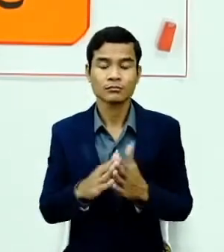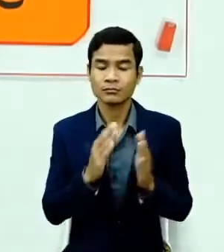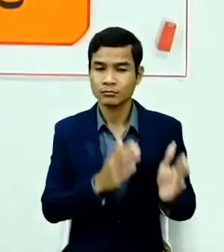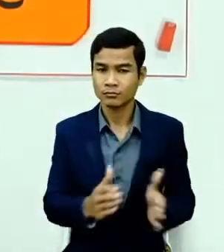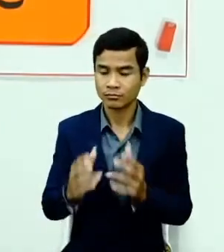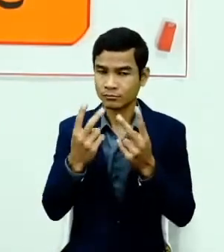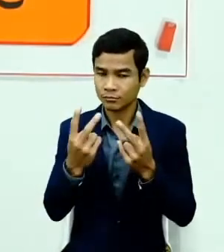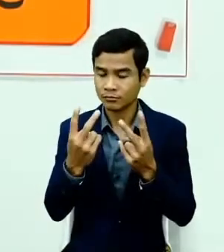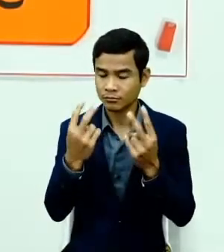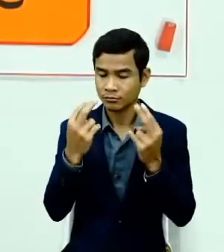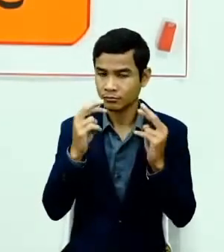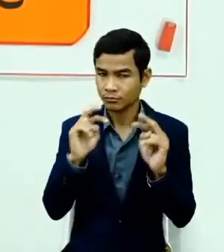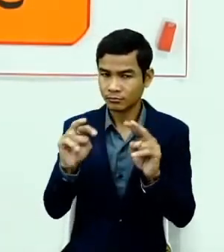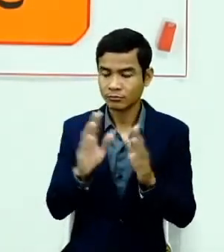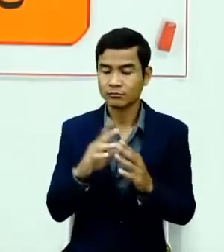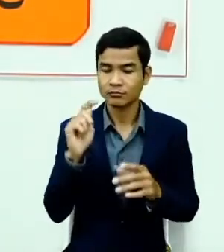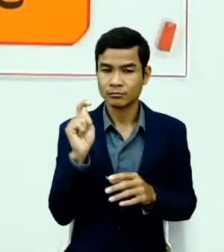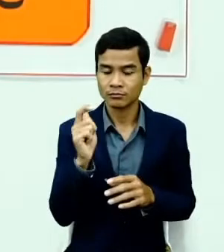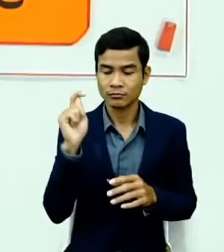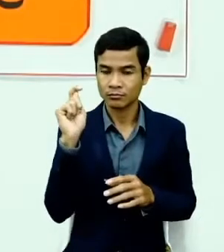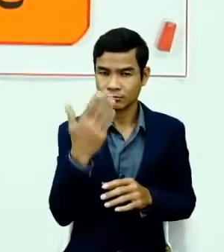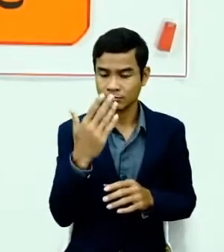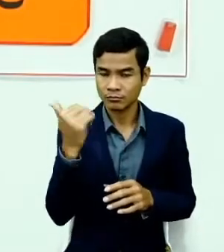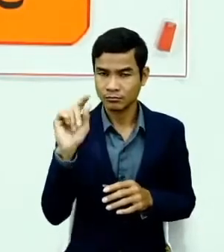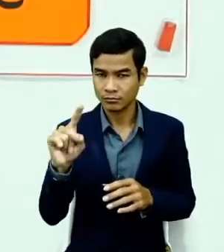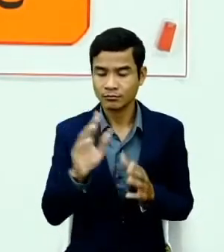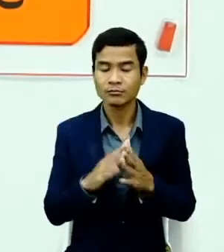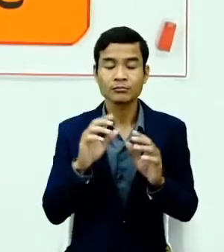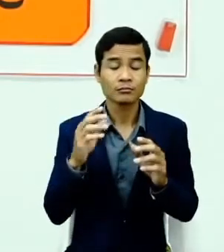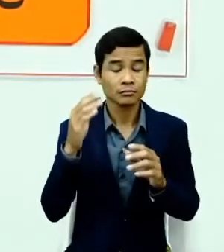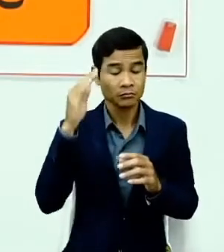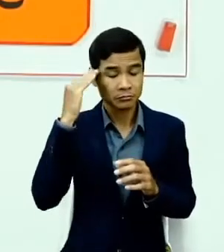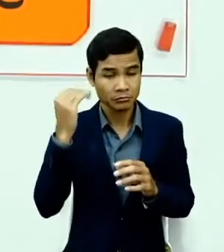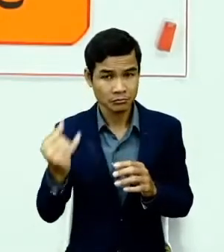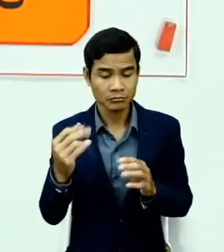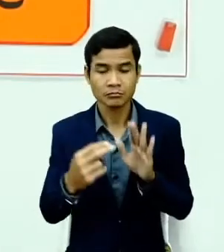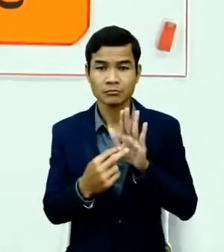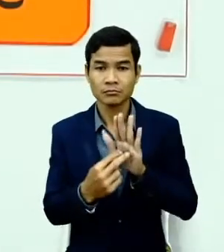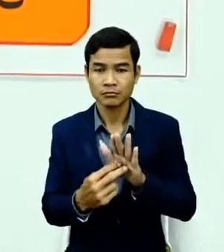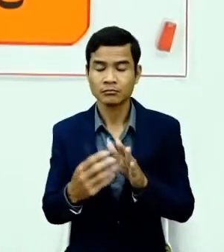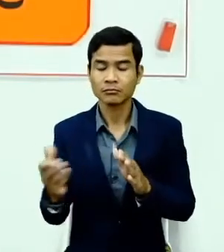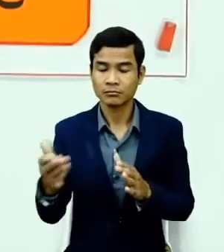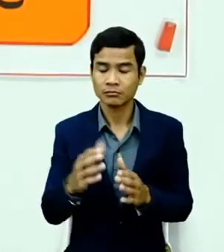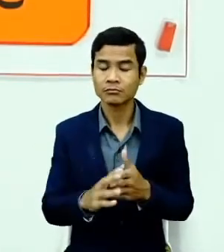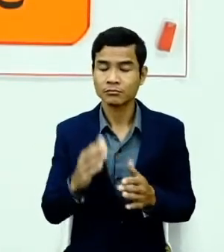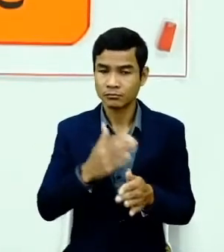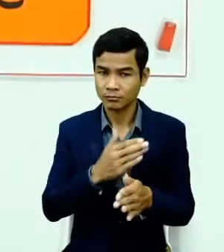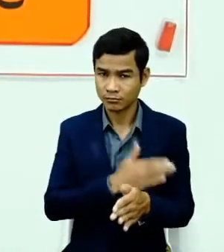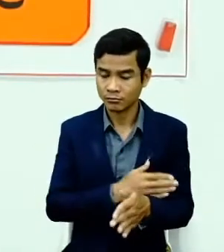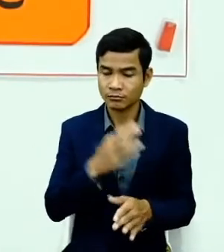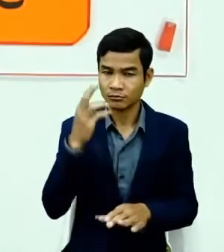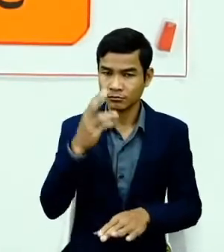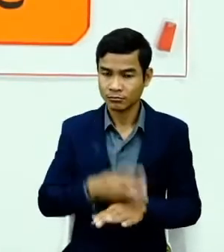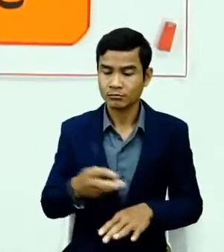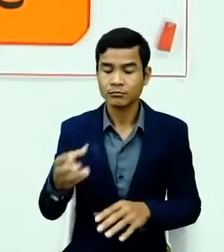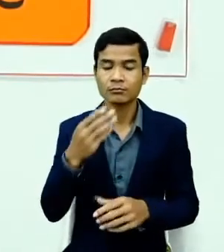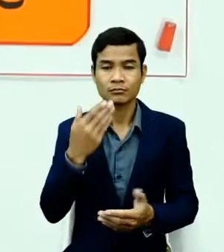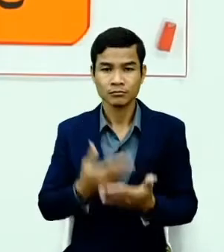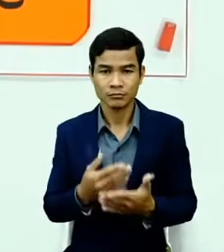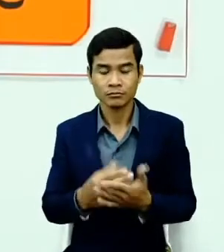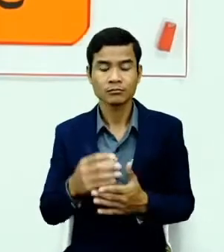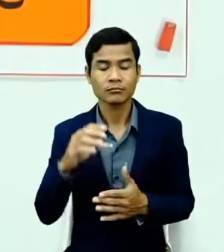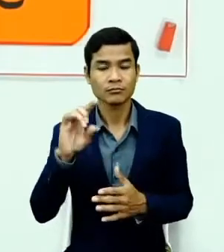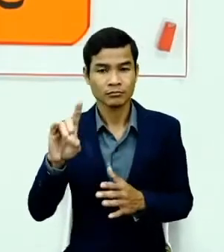ងអស់គ្នារូបទី1នេះគឺក្មេងប្រុសដែលអ្នកគ្រូបង្ហាញអំបញ្ញមិញនេះមុននឹងបន្តិចនេះគឺគាត់ឈ្មោះ